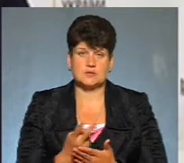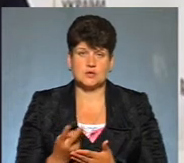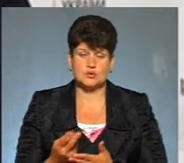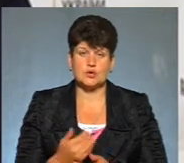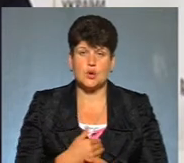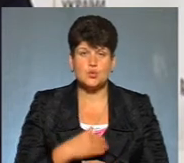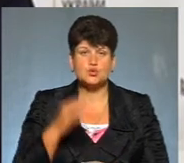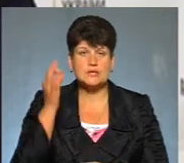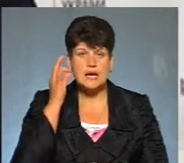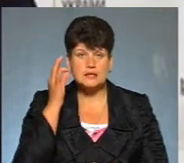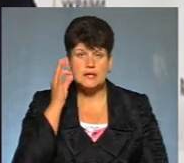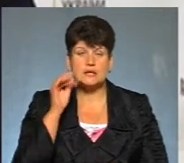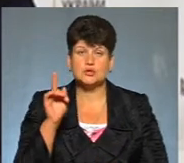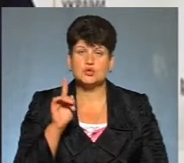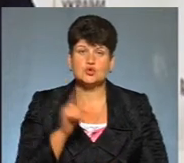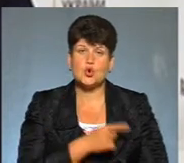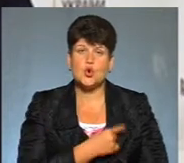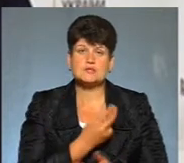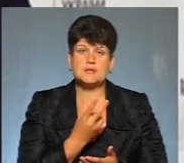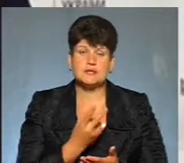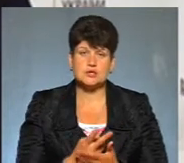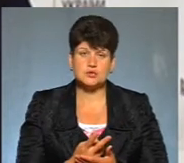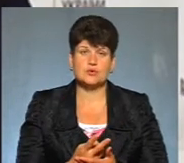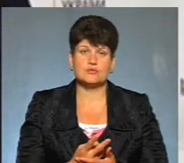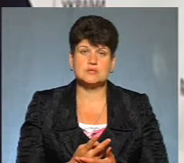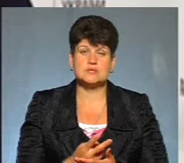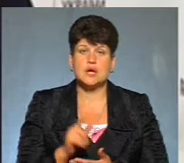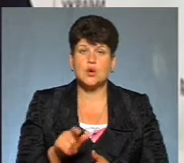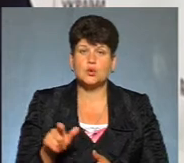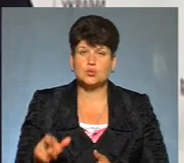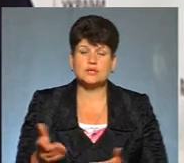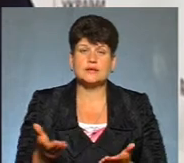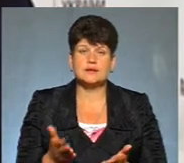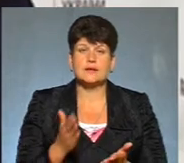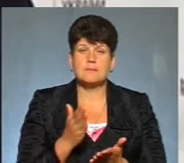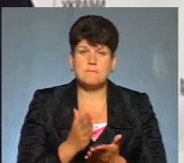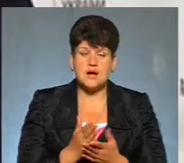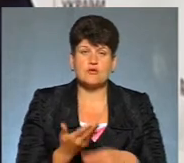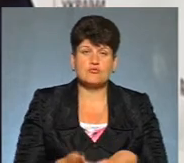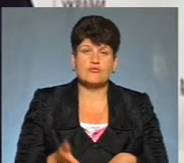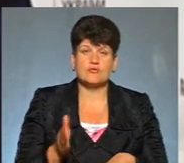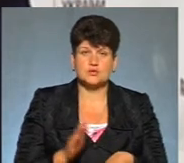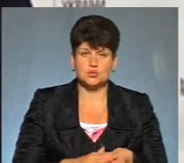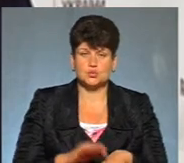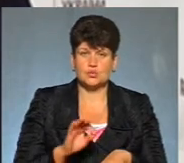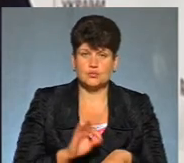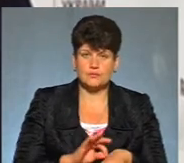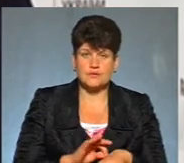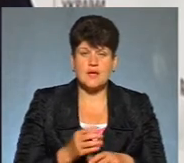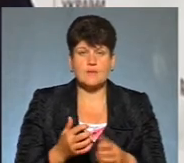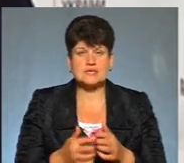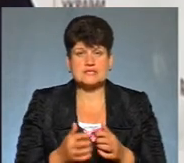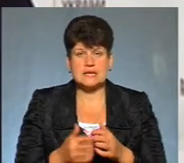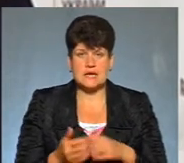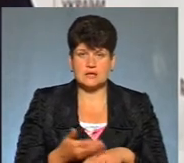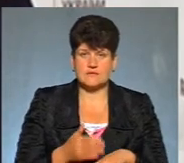хочу нагадати, що госпіталізуються саме люди, які мають важкий перебіг хвороби або середньої